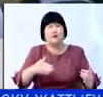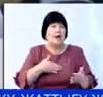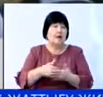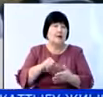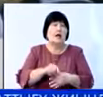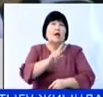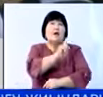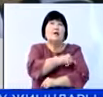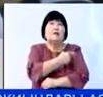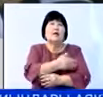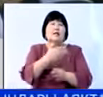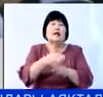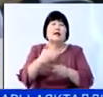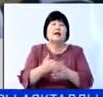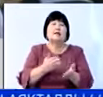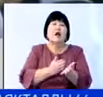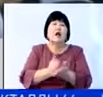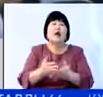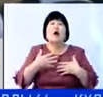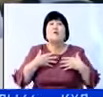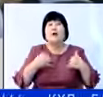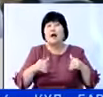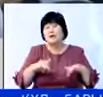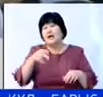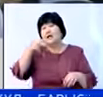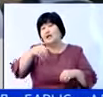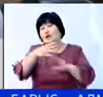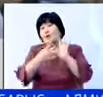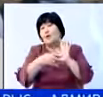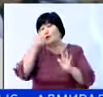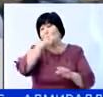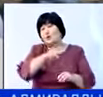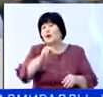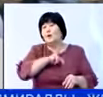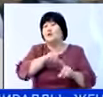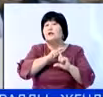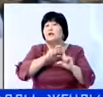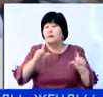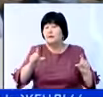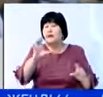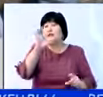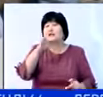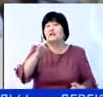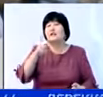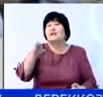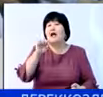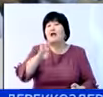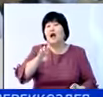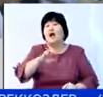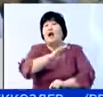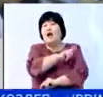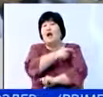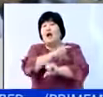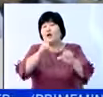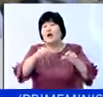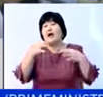Медицина саласында саулық бағыты деп аталады. Яғни бізде 2019 жылдан бері осы мекемемізде, яғни Сырдария аудандық ауруханасында еріктілер